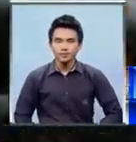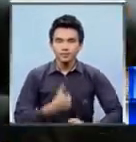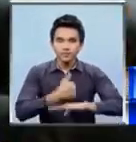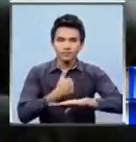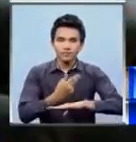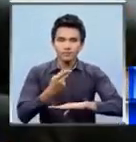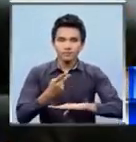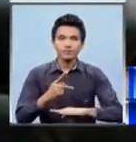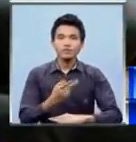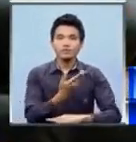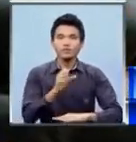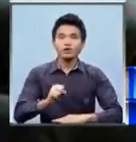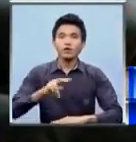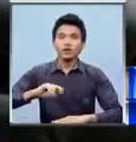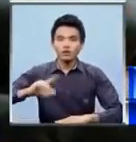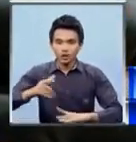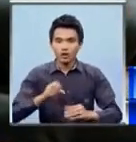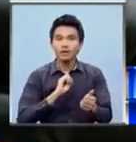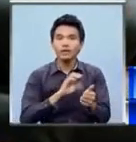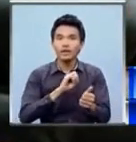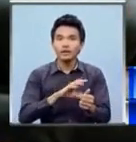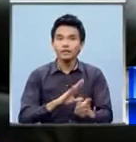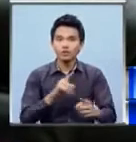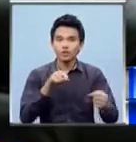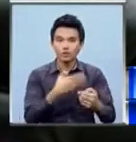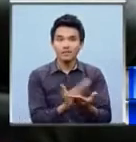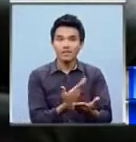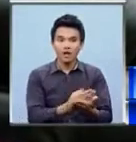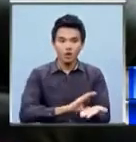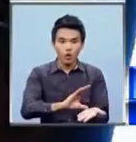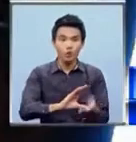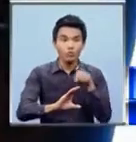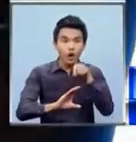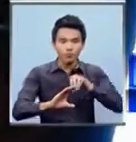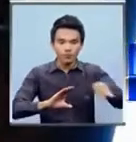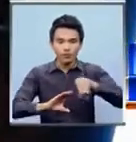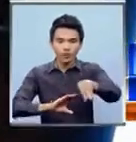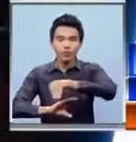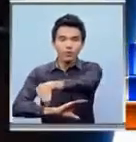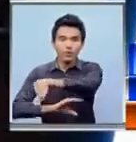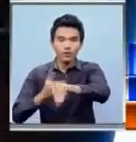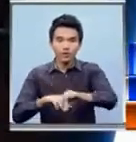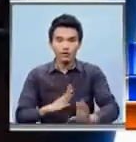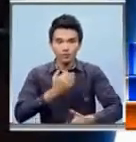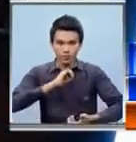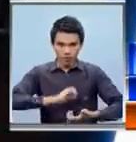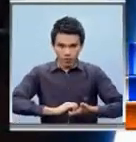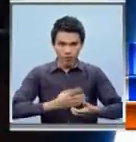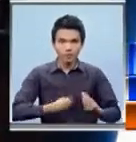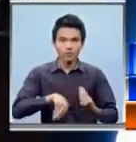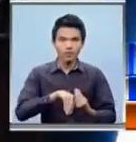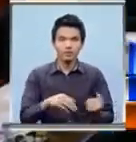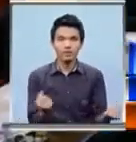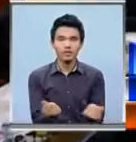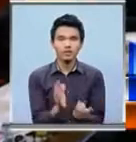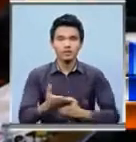ำวิธีการกระจายงบประมาณให้ทั่วถึงไม่กระจุกตัวอย่างเช่นในอดีตรวมถึงทุ่มงบเพื่อความปรองดองให้มากกว่านี้เพื่อไม่ให้เกิดความรุนแรงทางการ